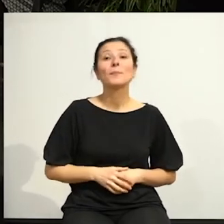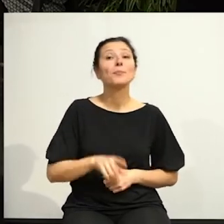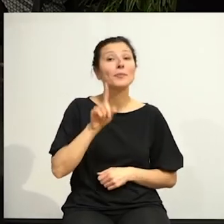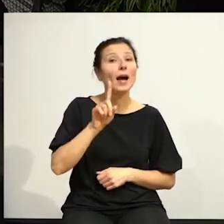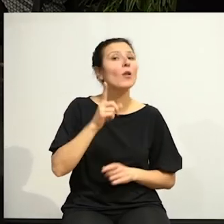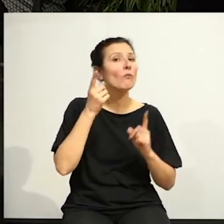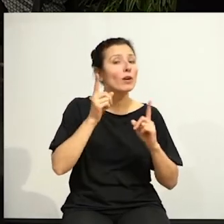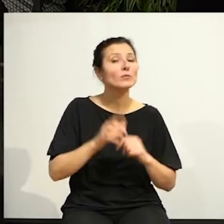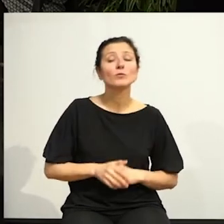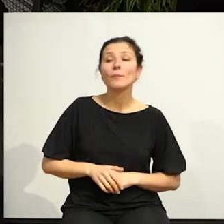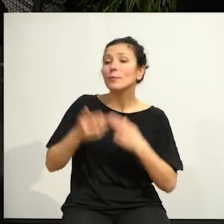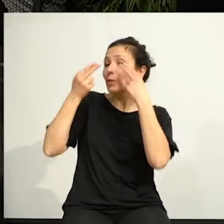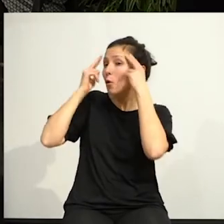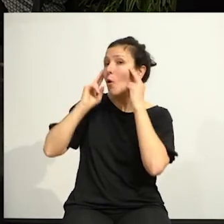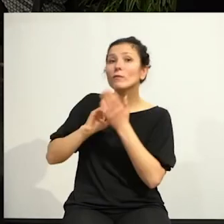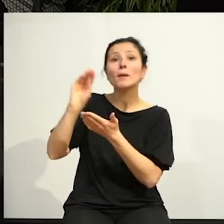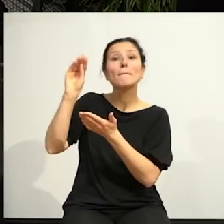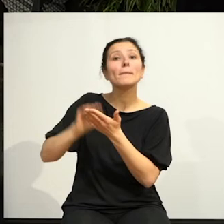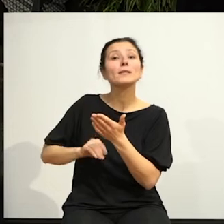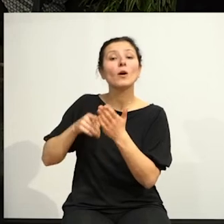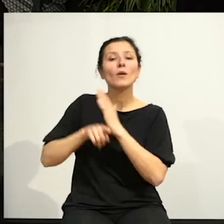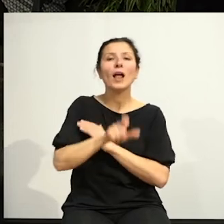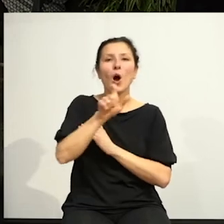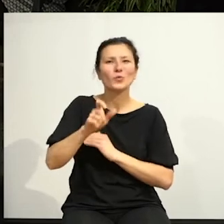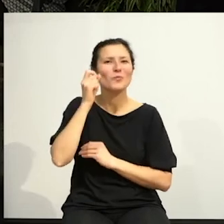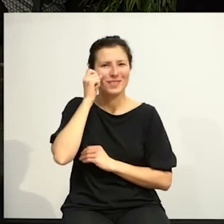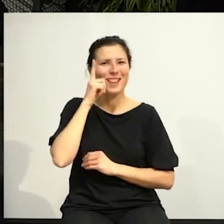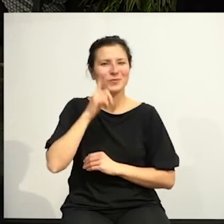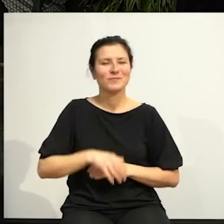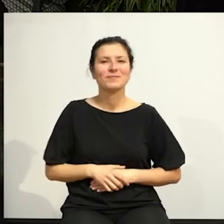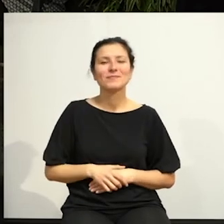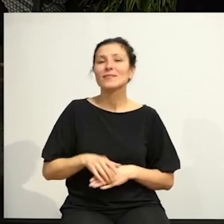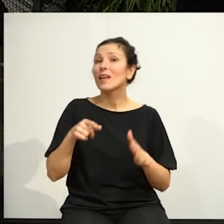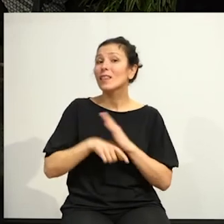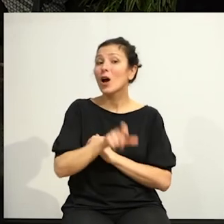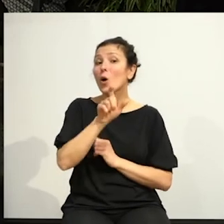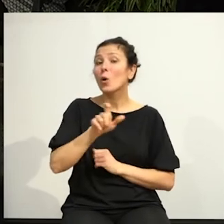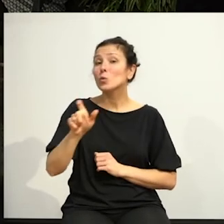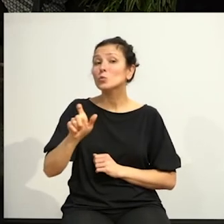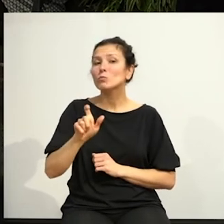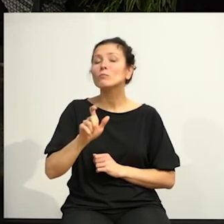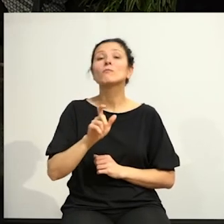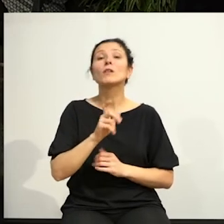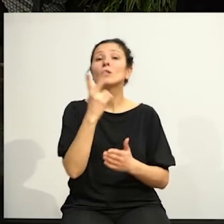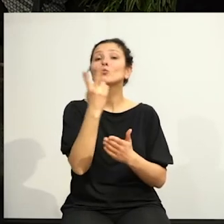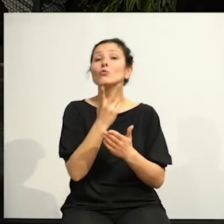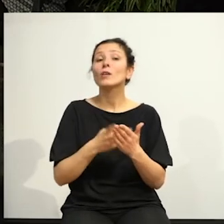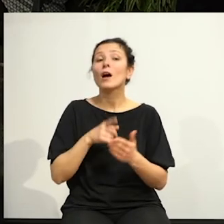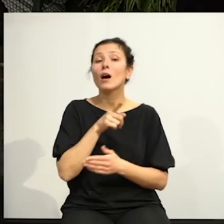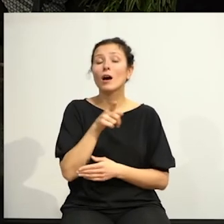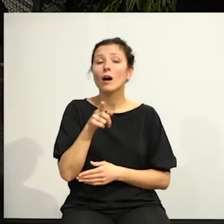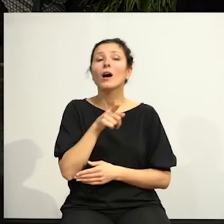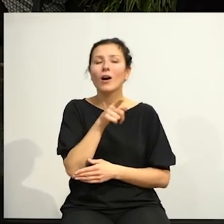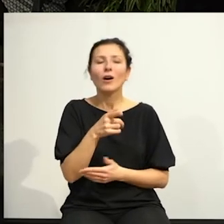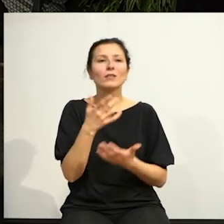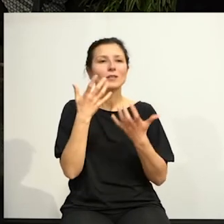Natomiast uważam, że Norwid pisał dla intelektualistów, pisał dla czytelnika, który chce